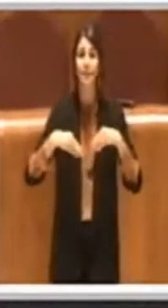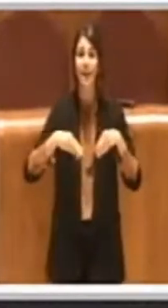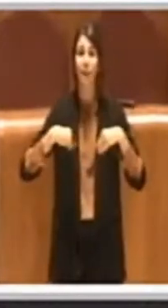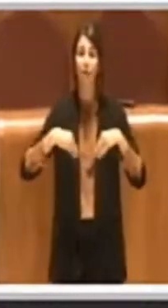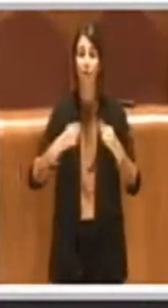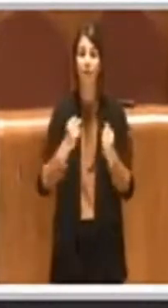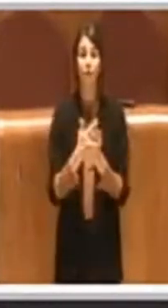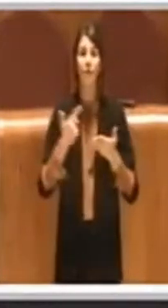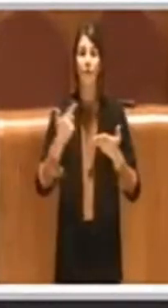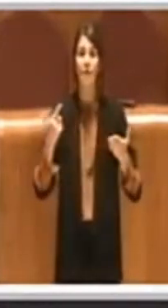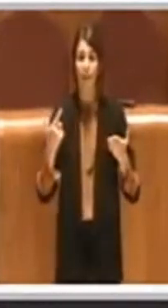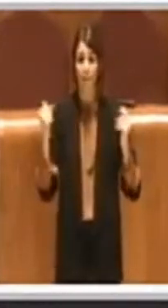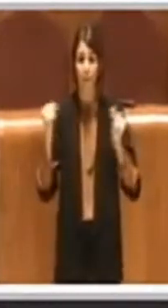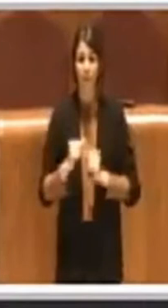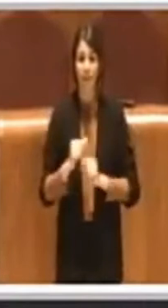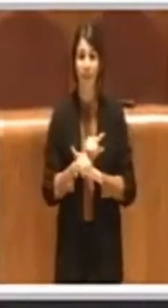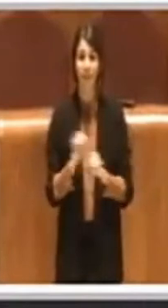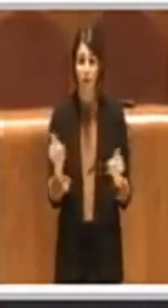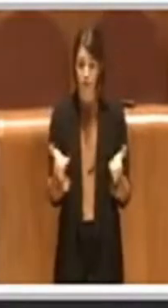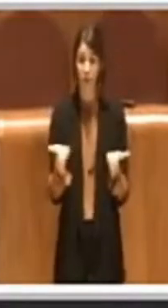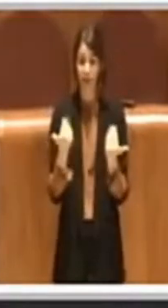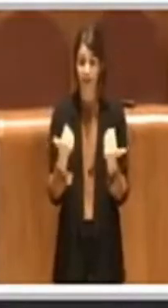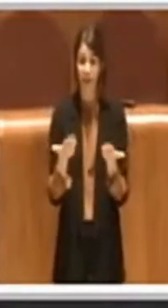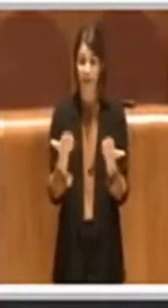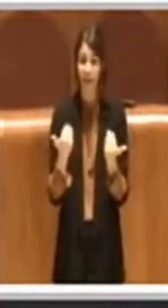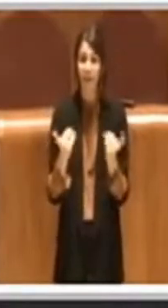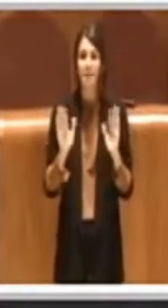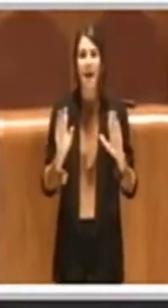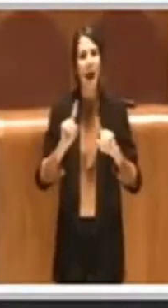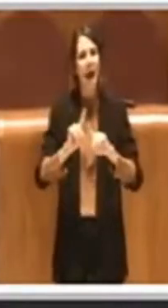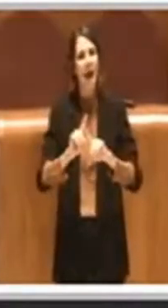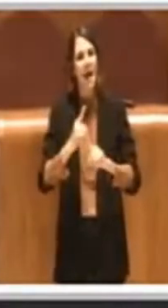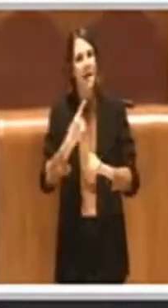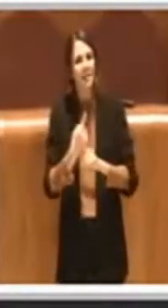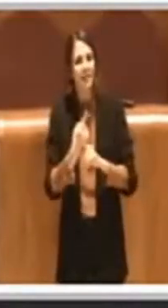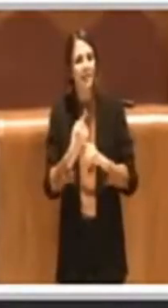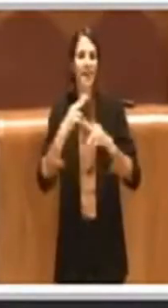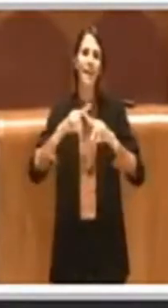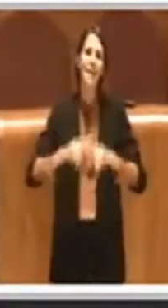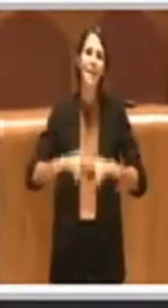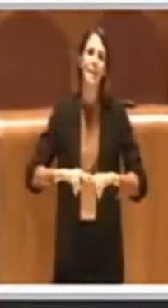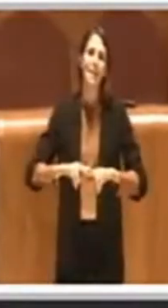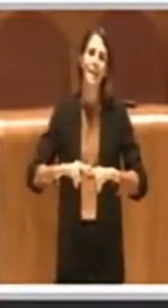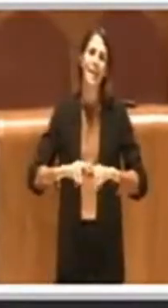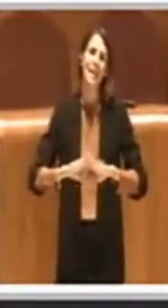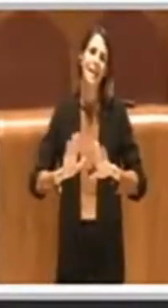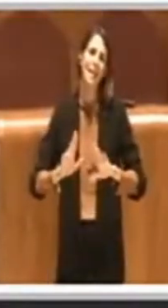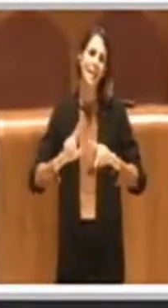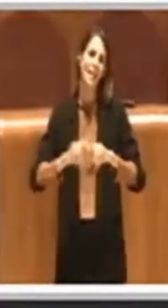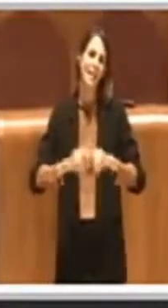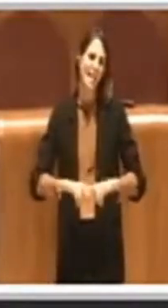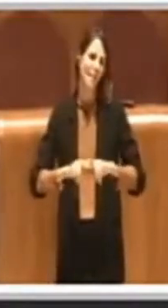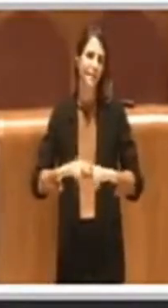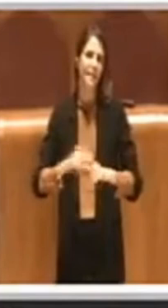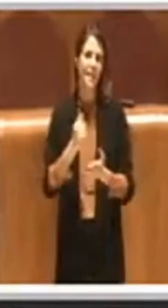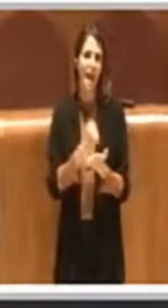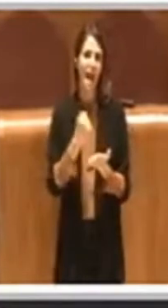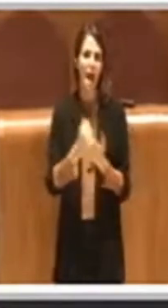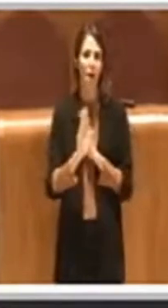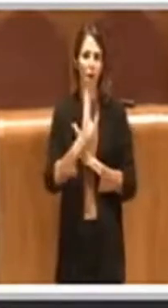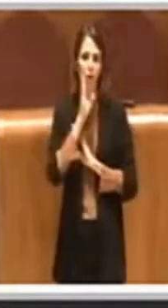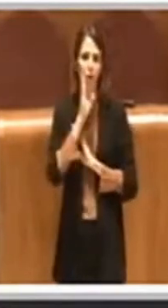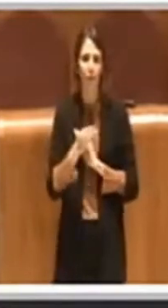della cittadinanza ma che rimanga comunque seri rimangano degli alti per sul tv